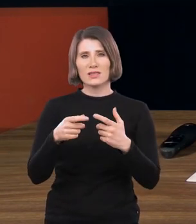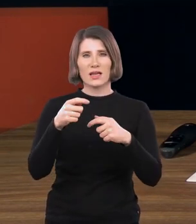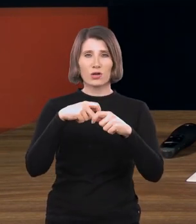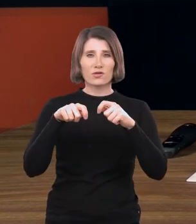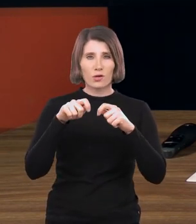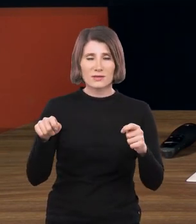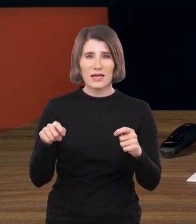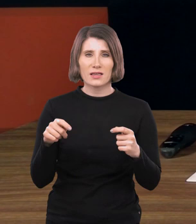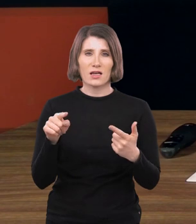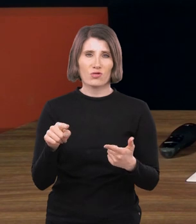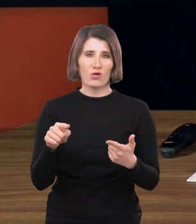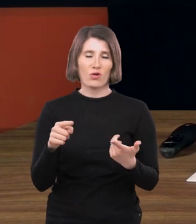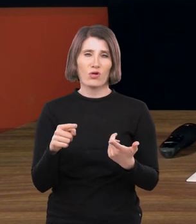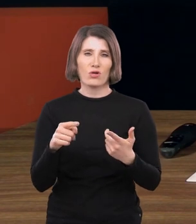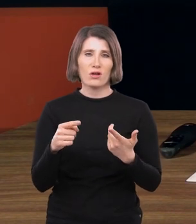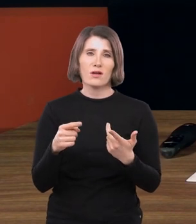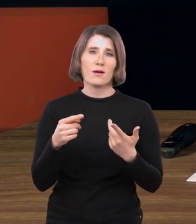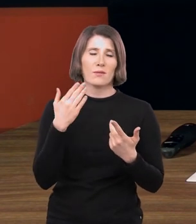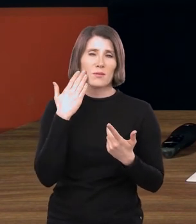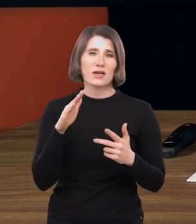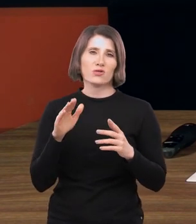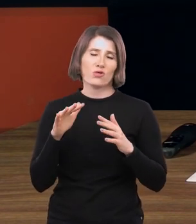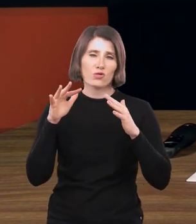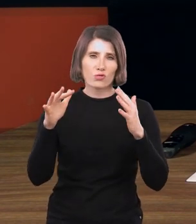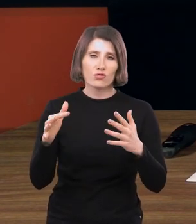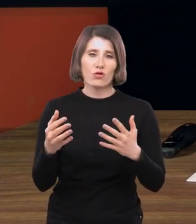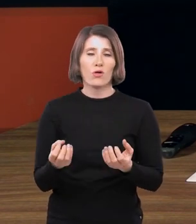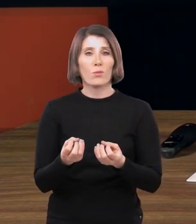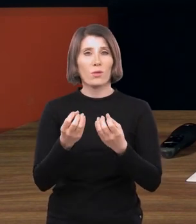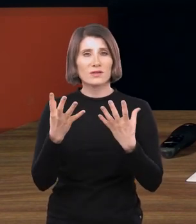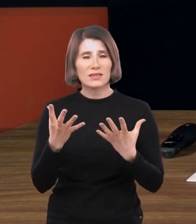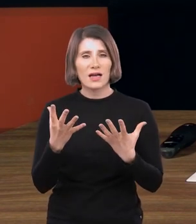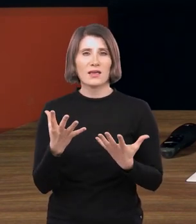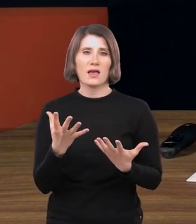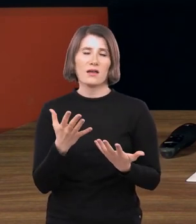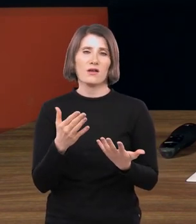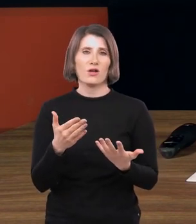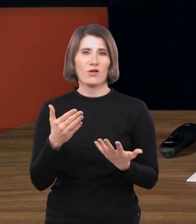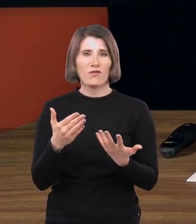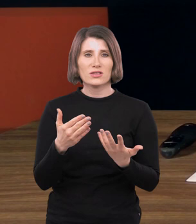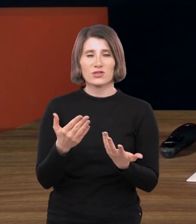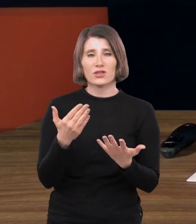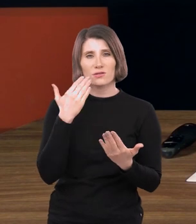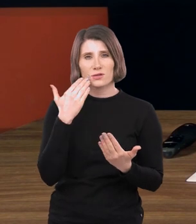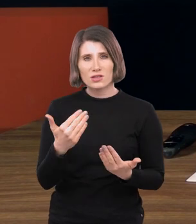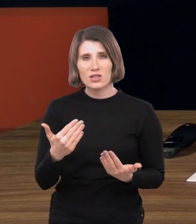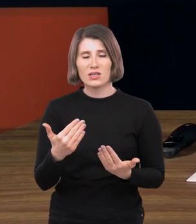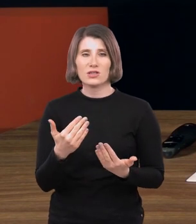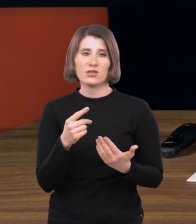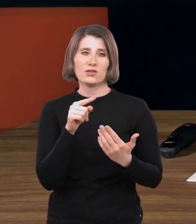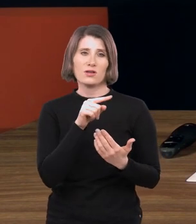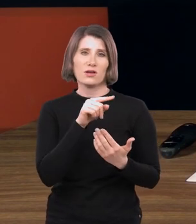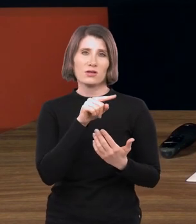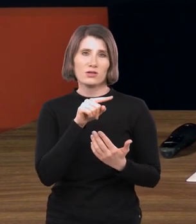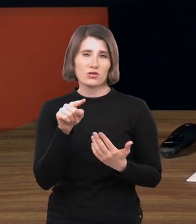Bardzo dużo inicjatyw wychodzi oddolnie. Wiele placówek, wiele szkół powstaje właśnie w zetknięciu się z